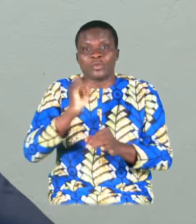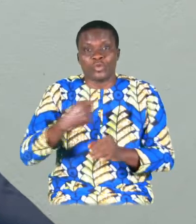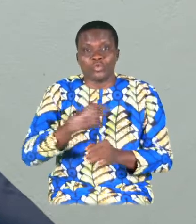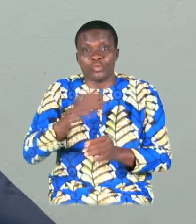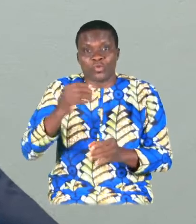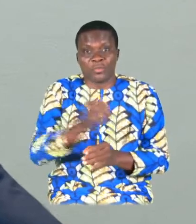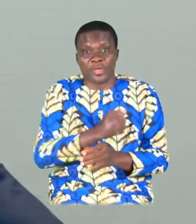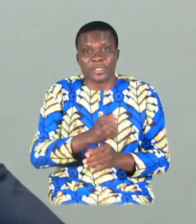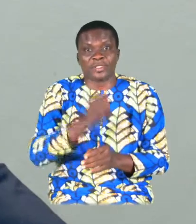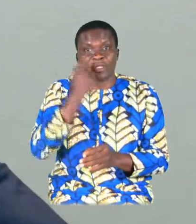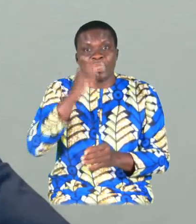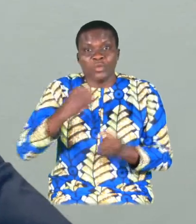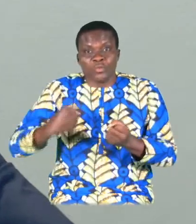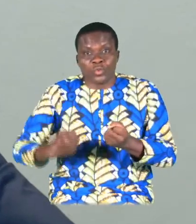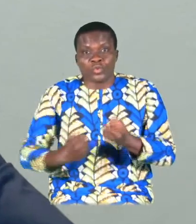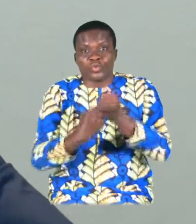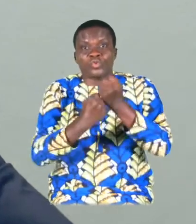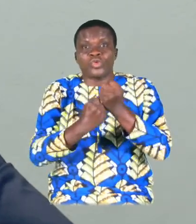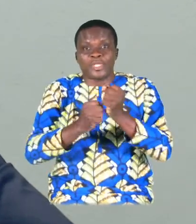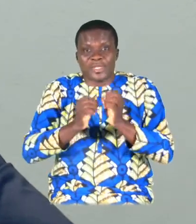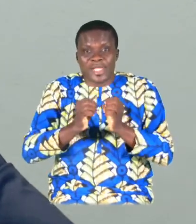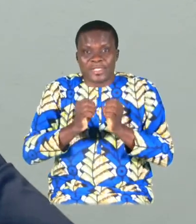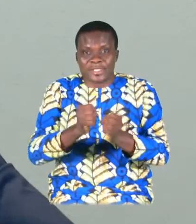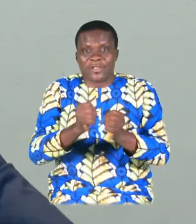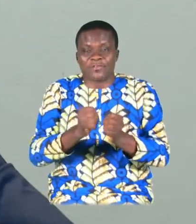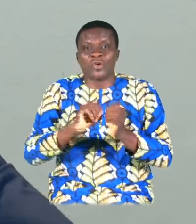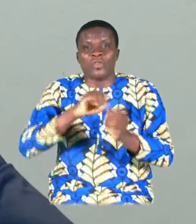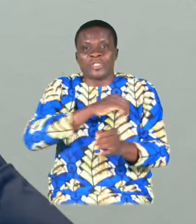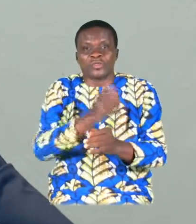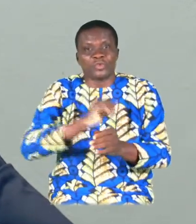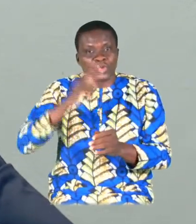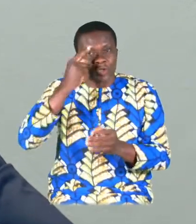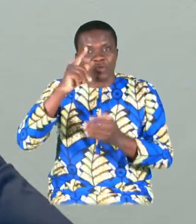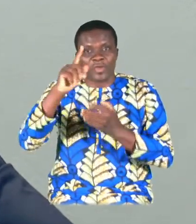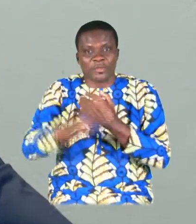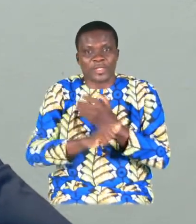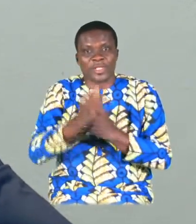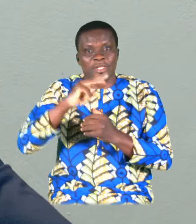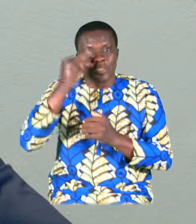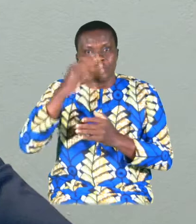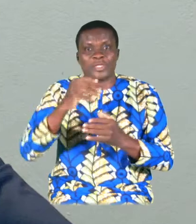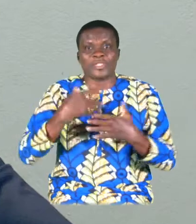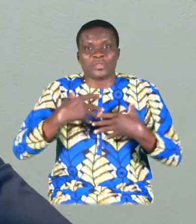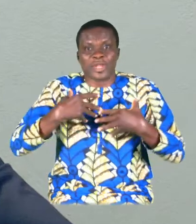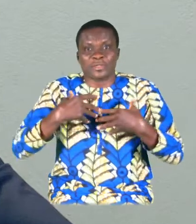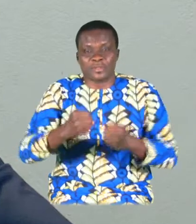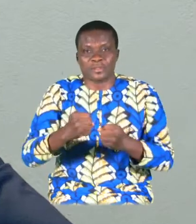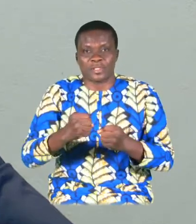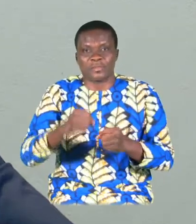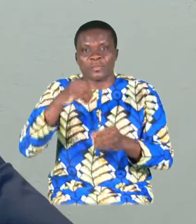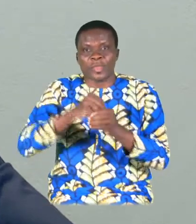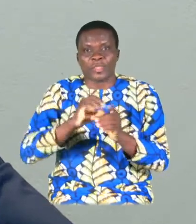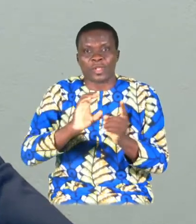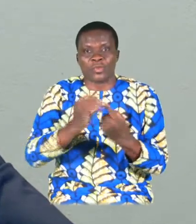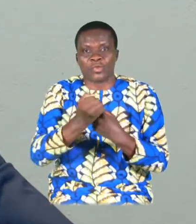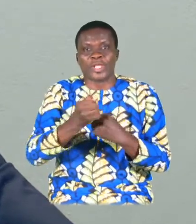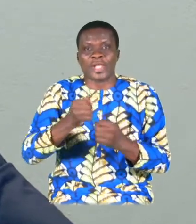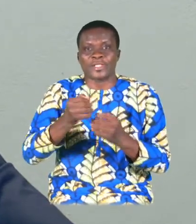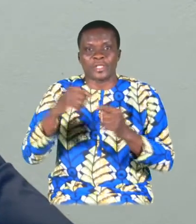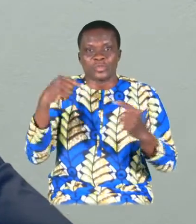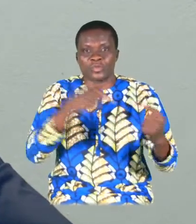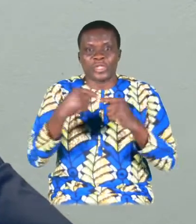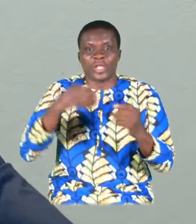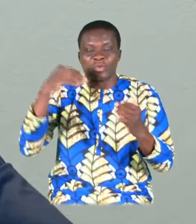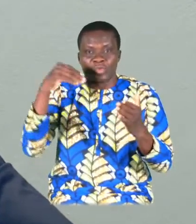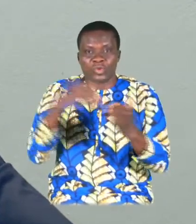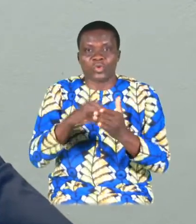prendre pour soutenir les efforts des autorités gouvernementales et du ministère de la Santé dans le cadre de la lutte